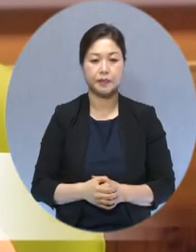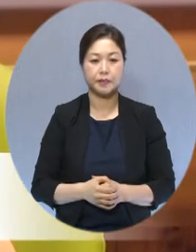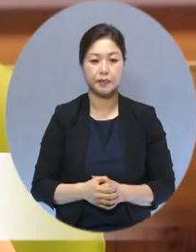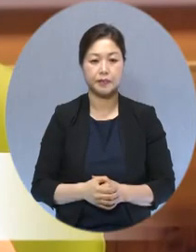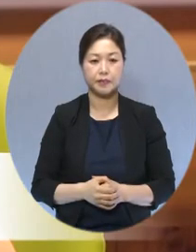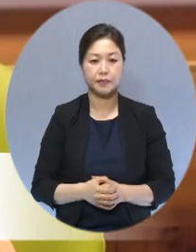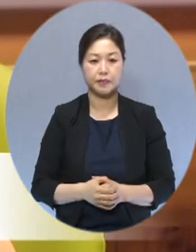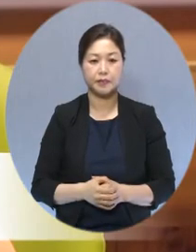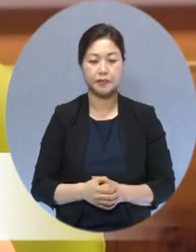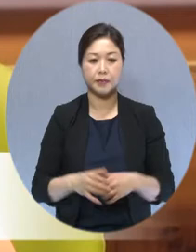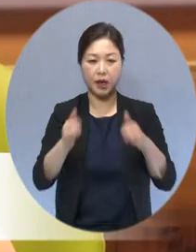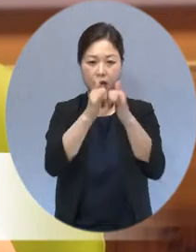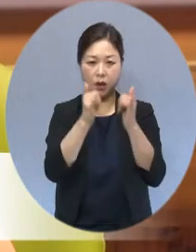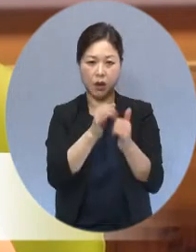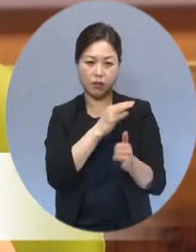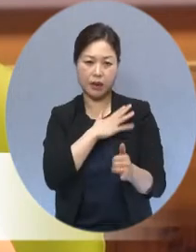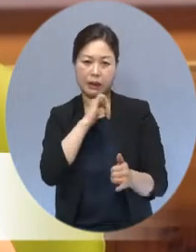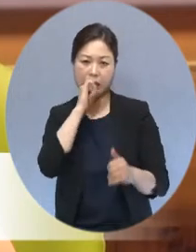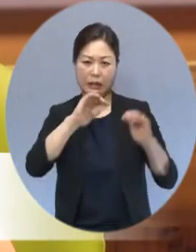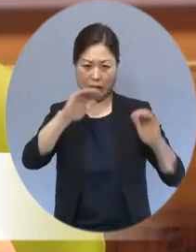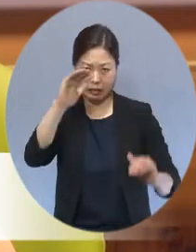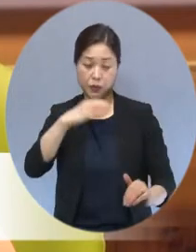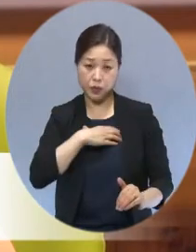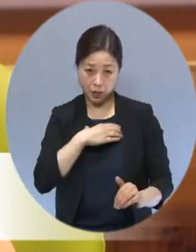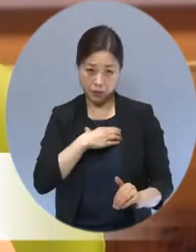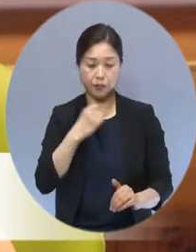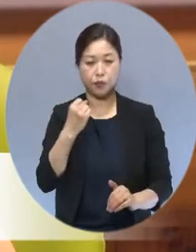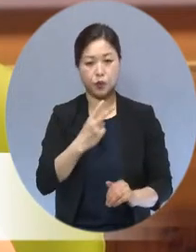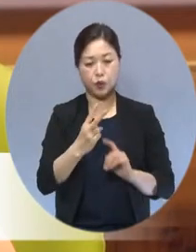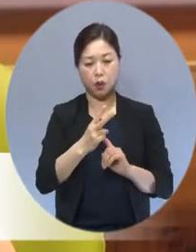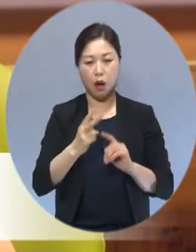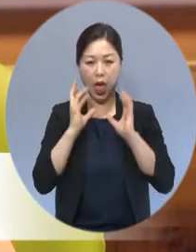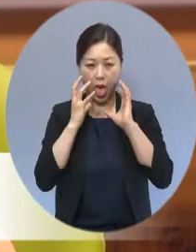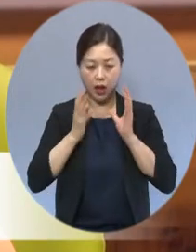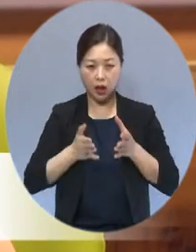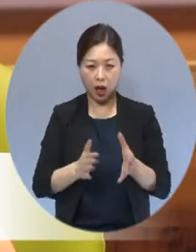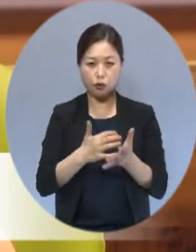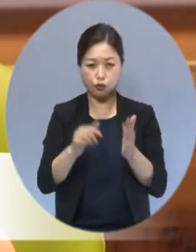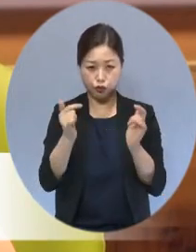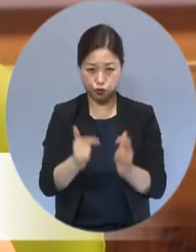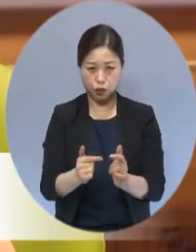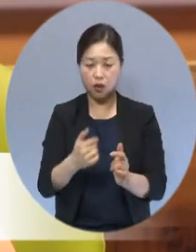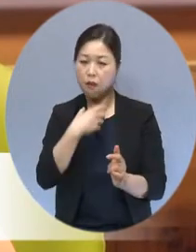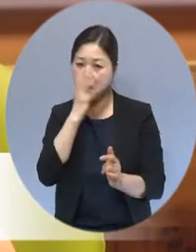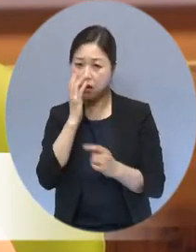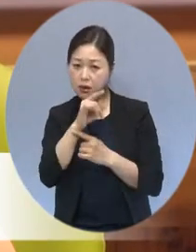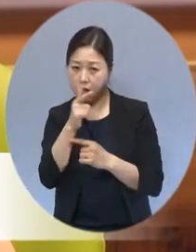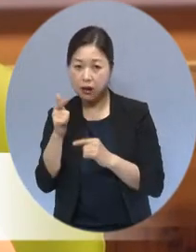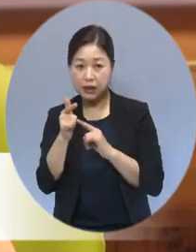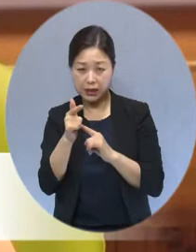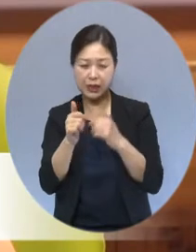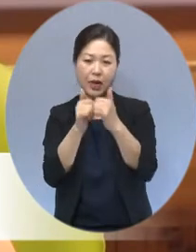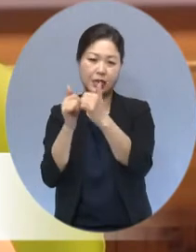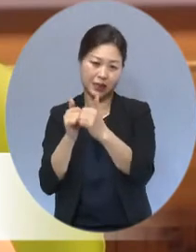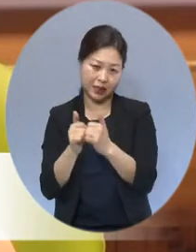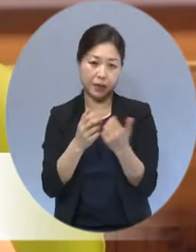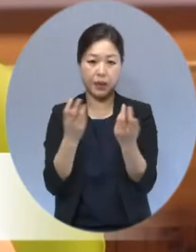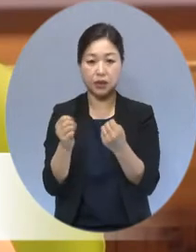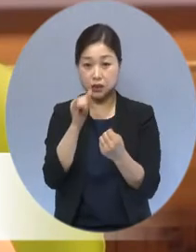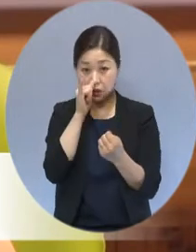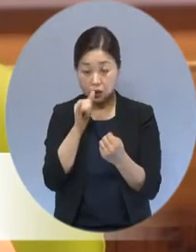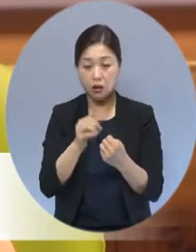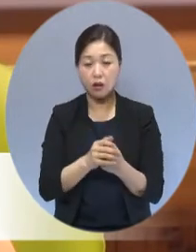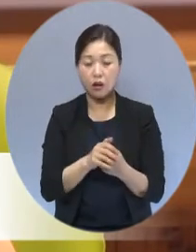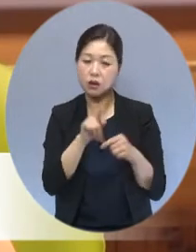사회 양극화의 위기, 저출산의 위기, 또 고령화의 위기, 여기 갈등의 위기가 있는데